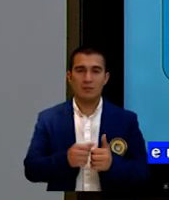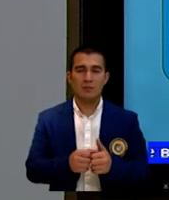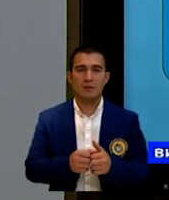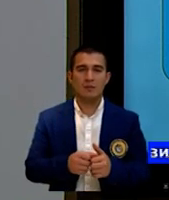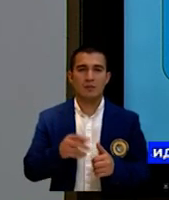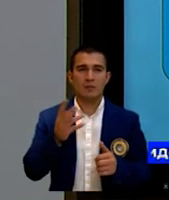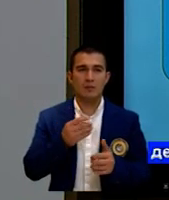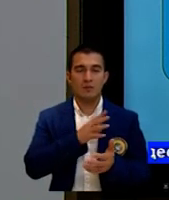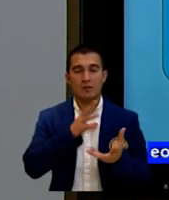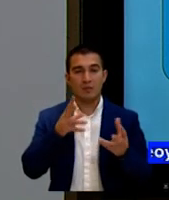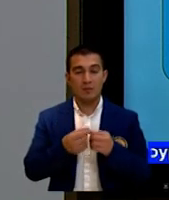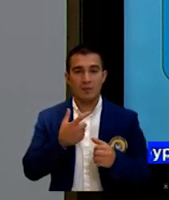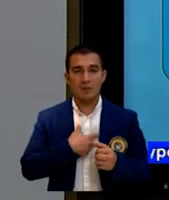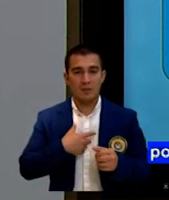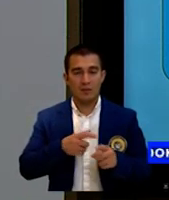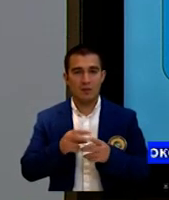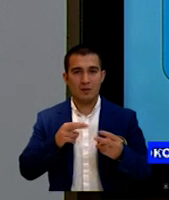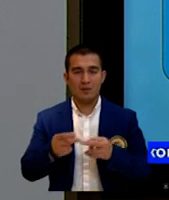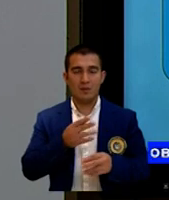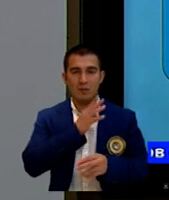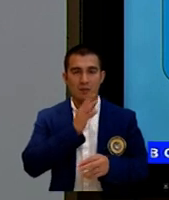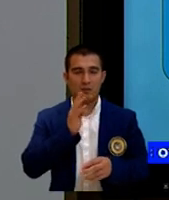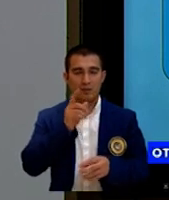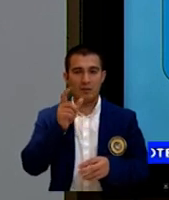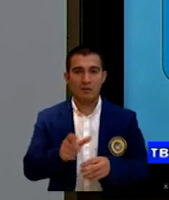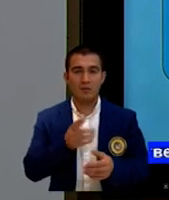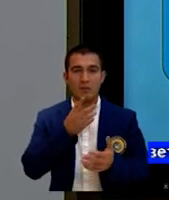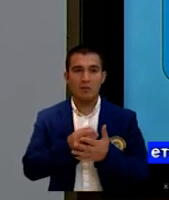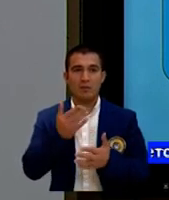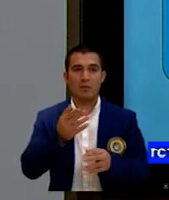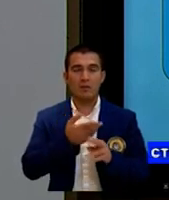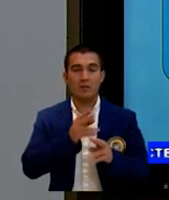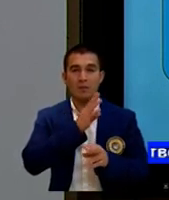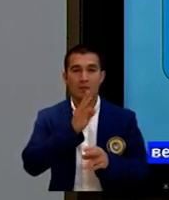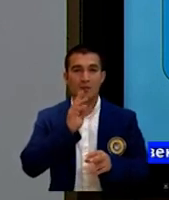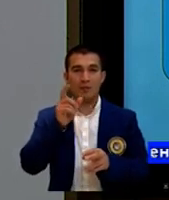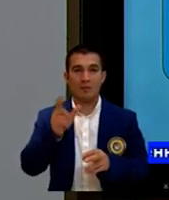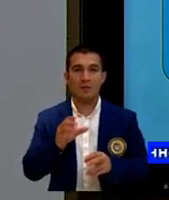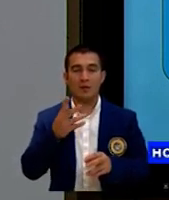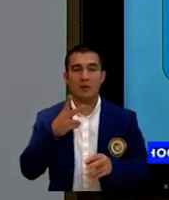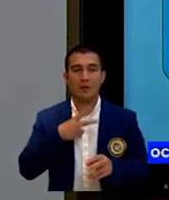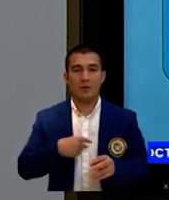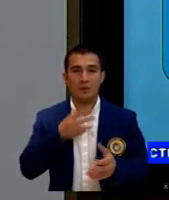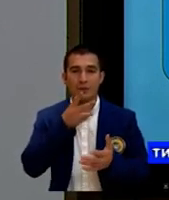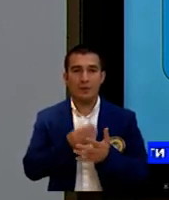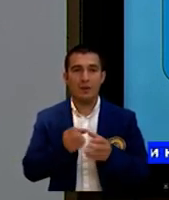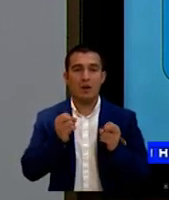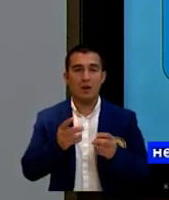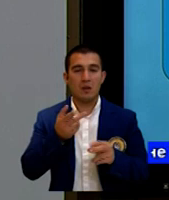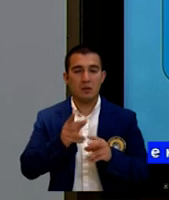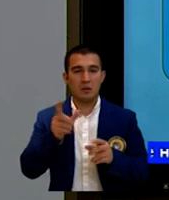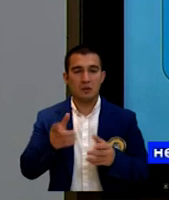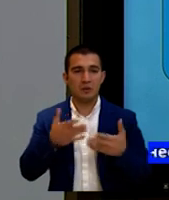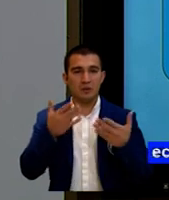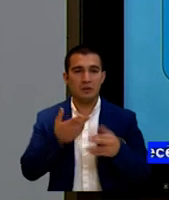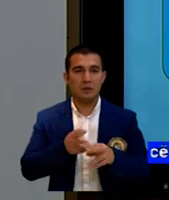uni o'zlashtirma gapga aylantiramiz. Onasi Salimaning qanday o'qiyotganligini so'radi. Agar siz ham shu